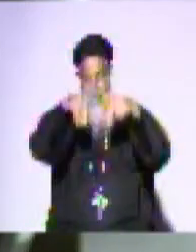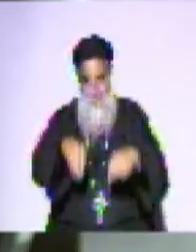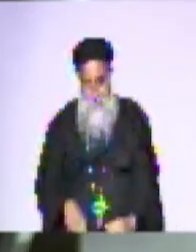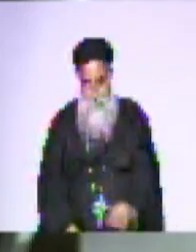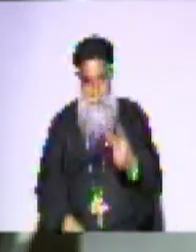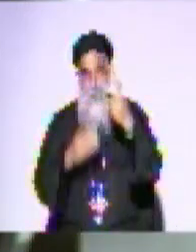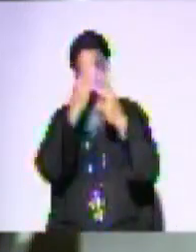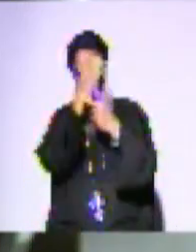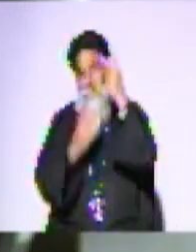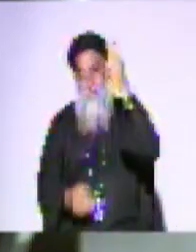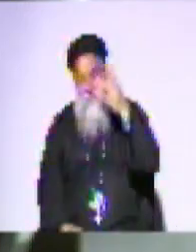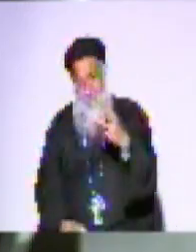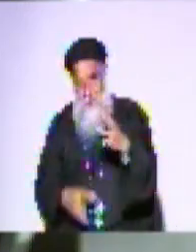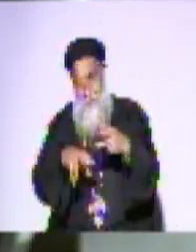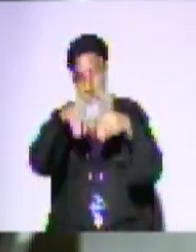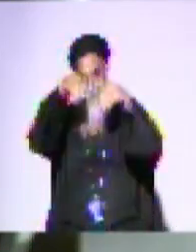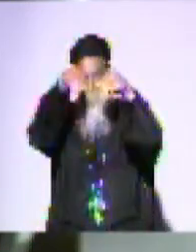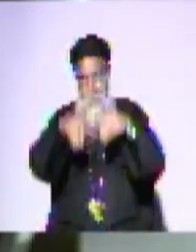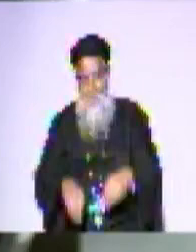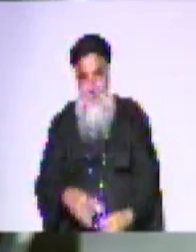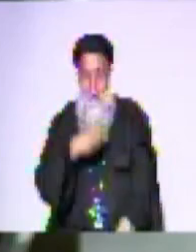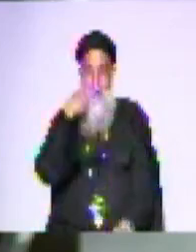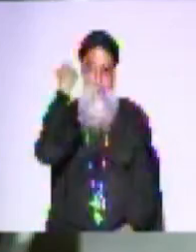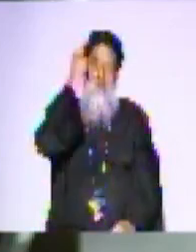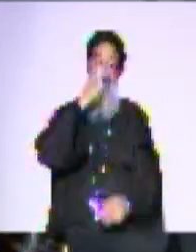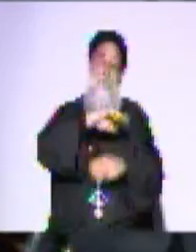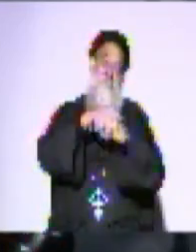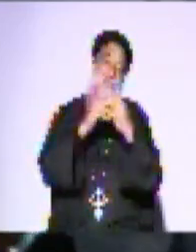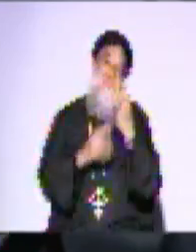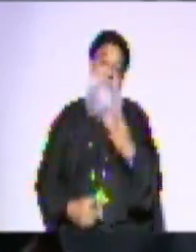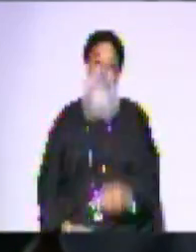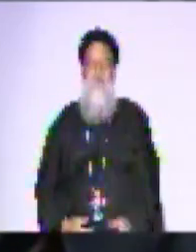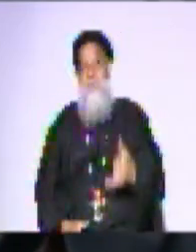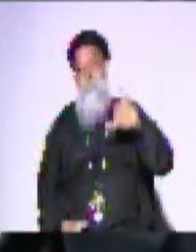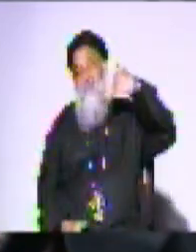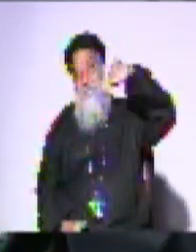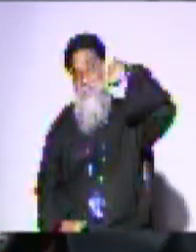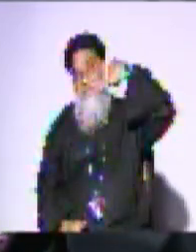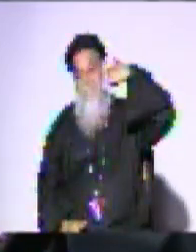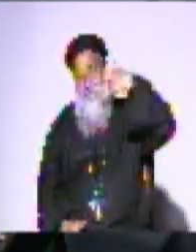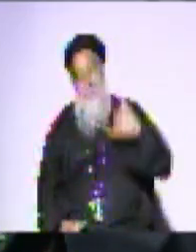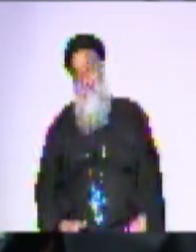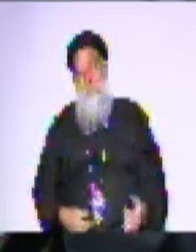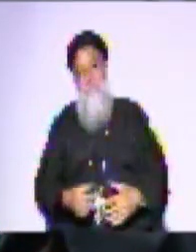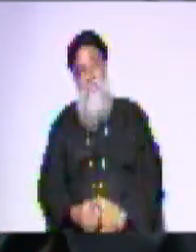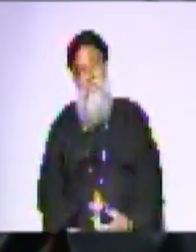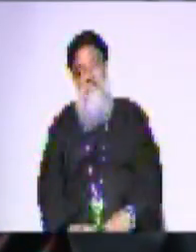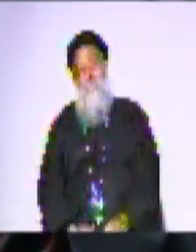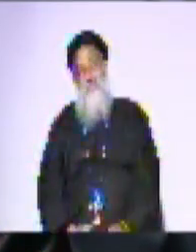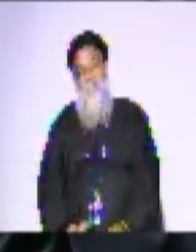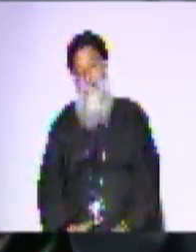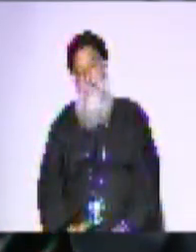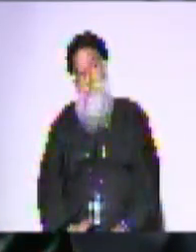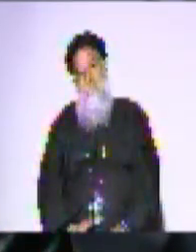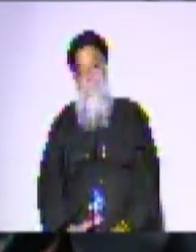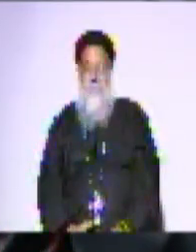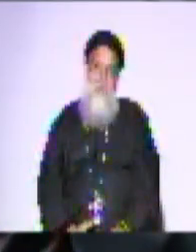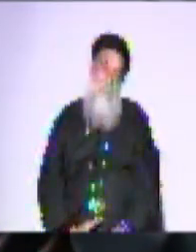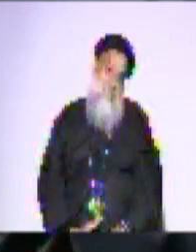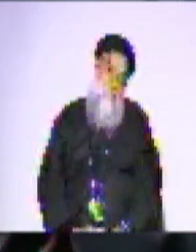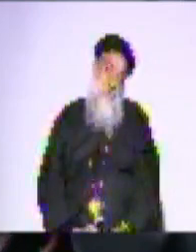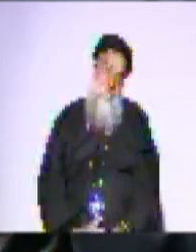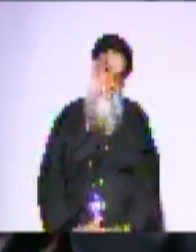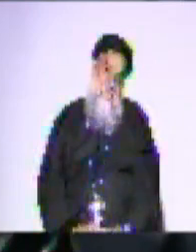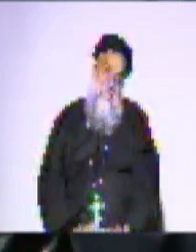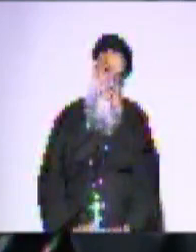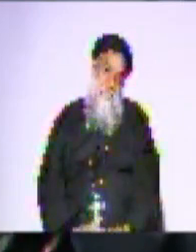الثالوث معلن في المعمودية. معنا اتصال استاذة نادية. الو. ايوه، مساء